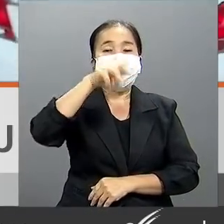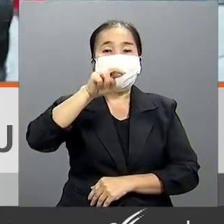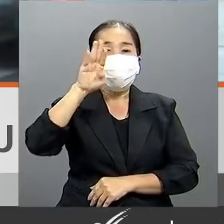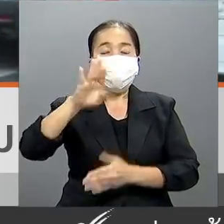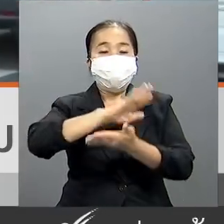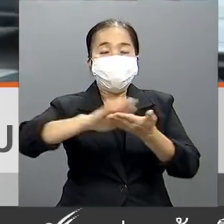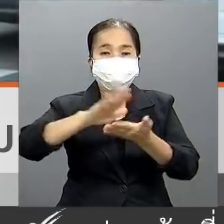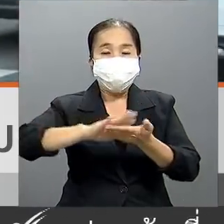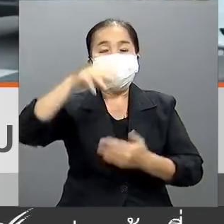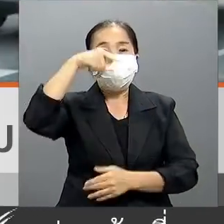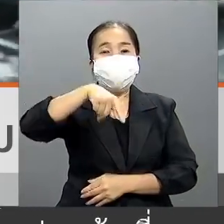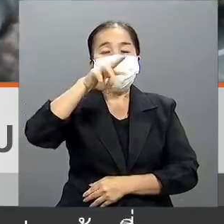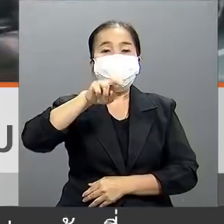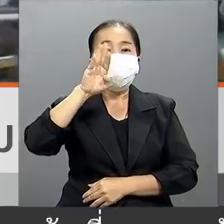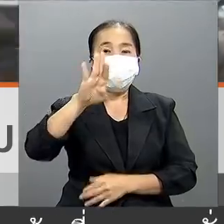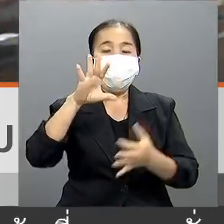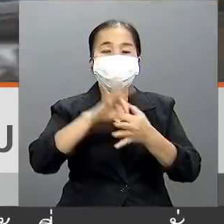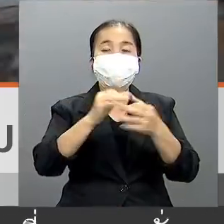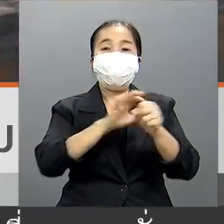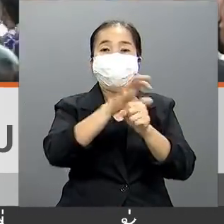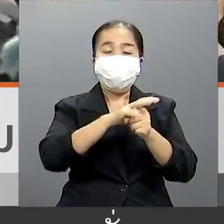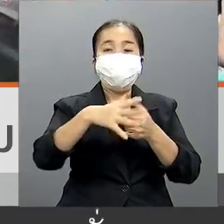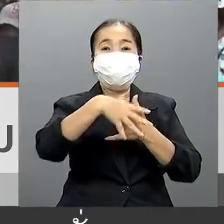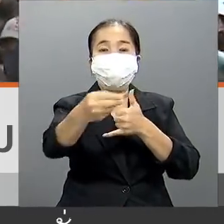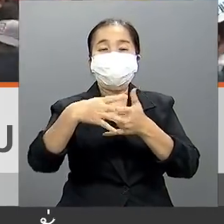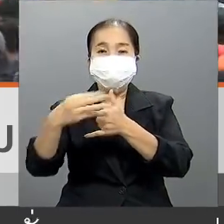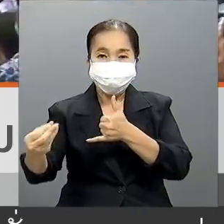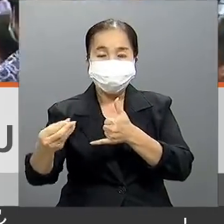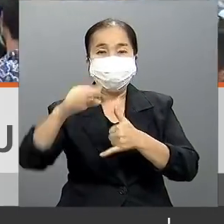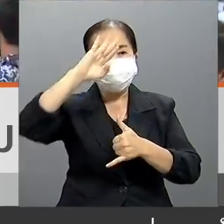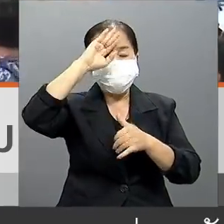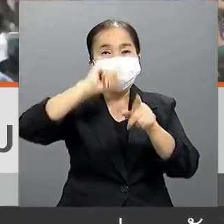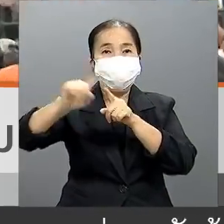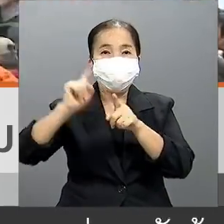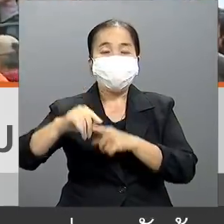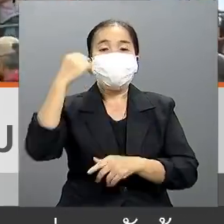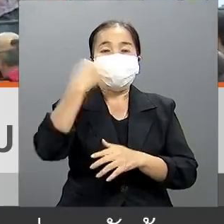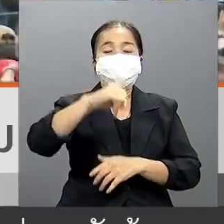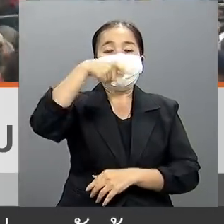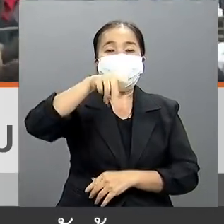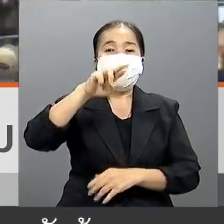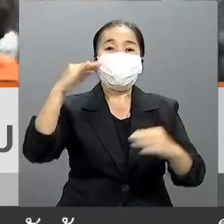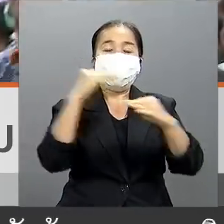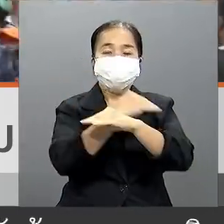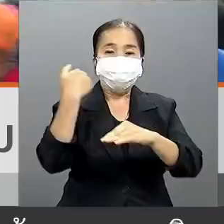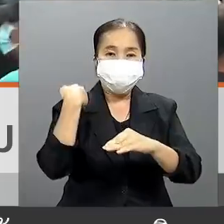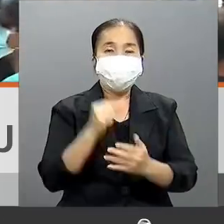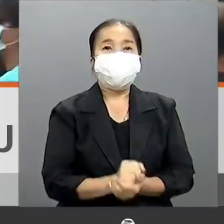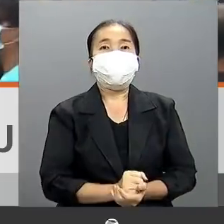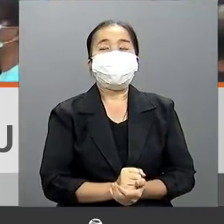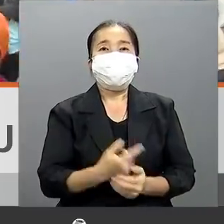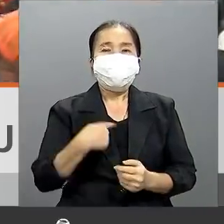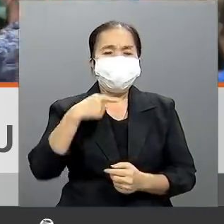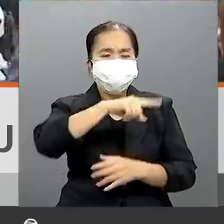ร้อยของบ้านเมืองรวมไปถึงพ.ร.บ.จราจรทางบกนะครับส่วนกรณีที่ผู้ชุมนุมระบุว่าได้กลิ่นแก๊สน้ำตามาจ